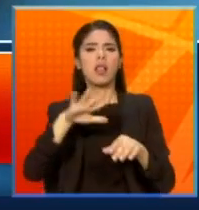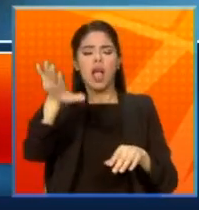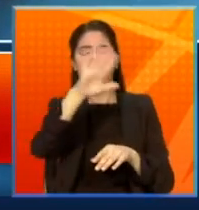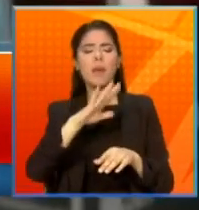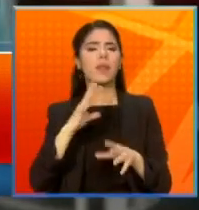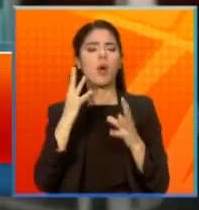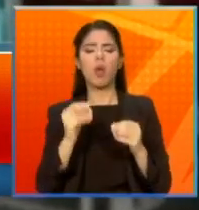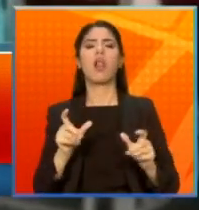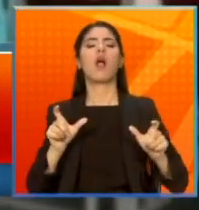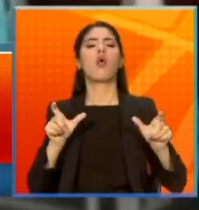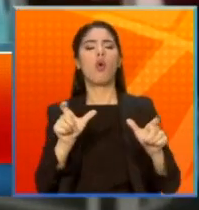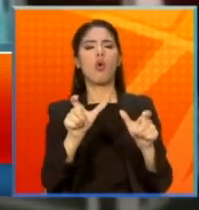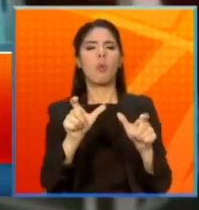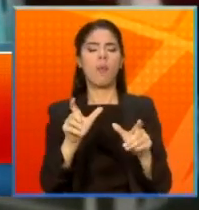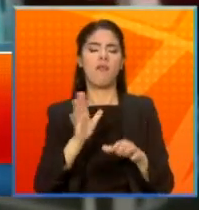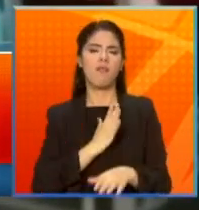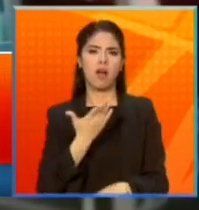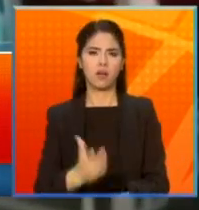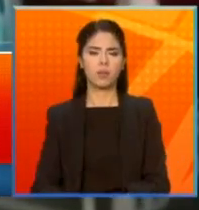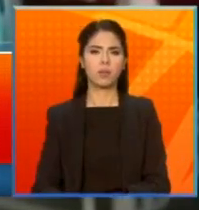karantina altına alındı.